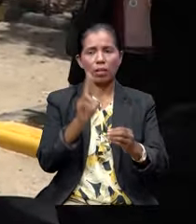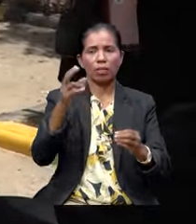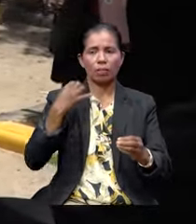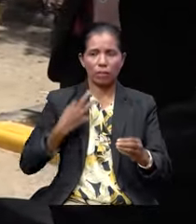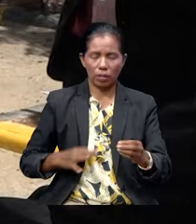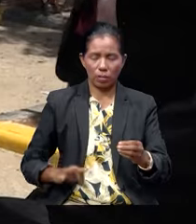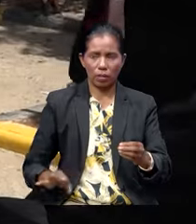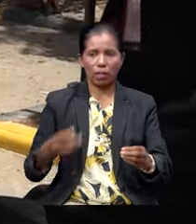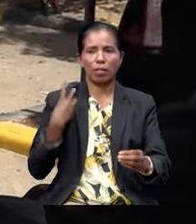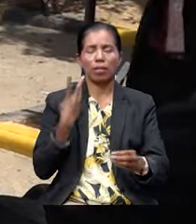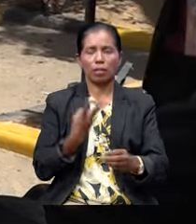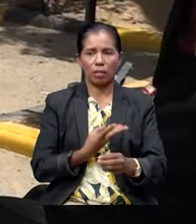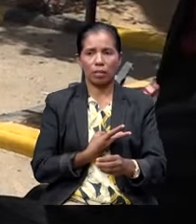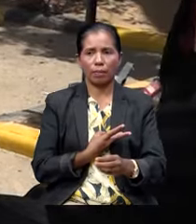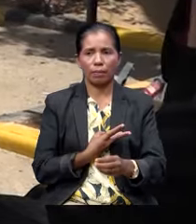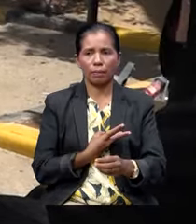fraternidade